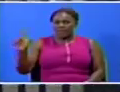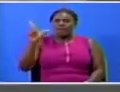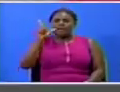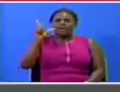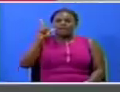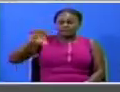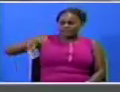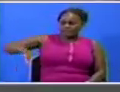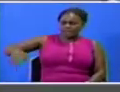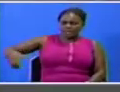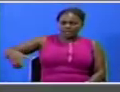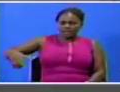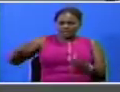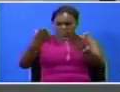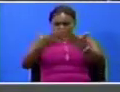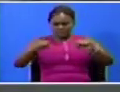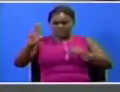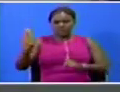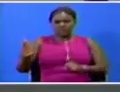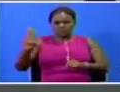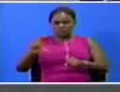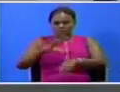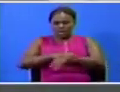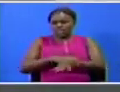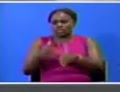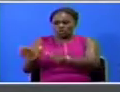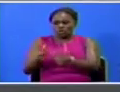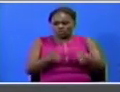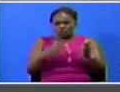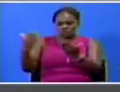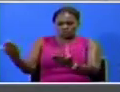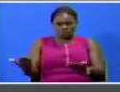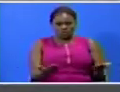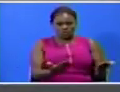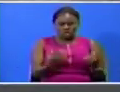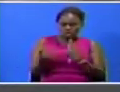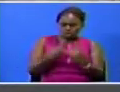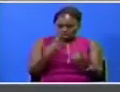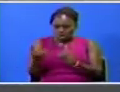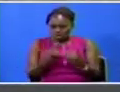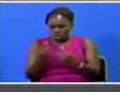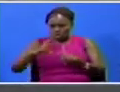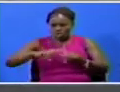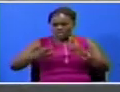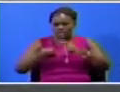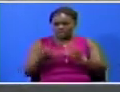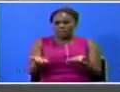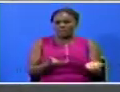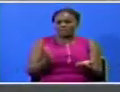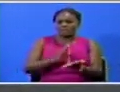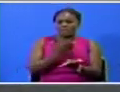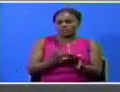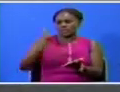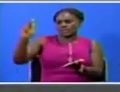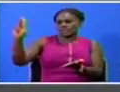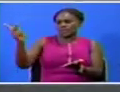London. Rais Kenyatta alitumia fursa hiyo ya mapokezi kufanya mazungumzo ya uhusiano wa kibiashara baina ya Kenya